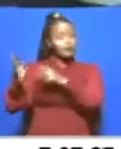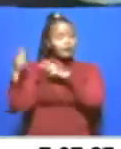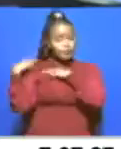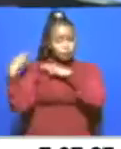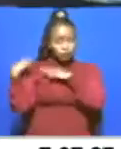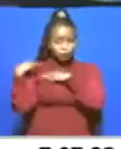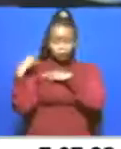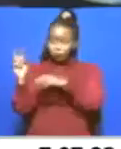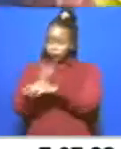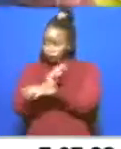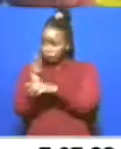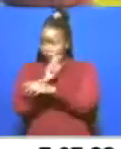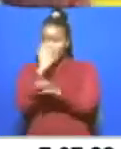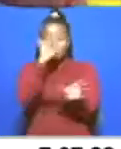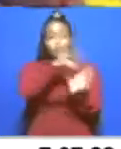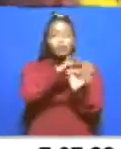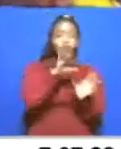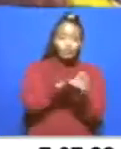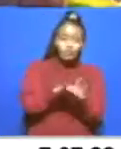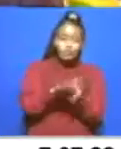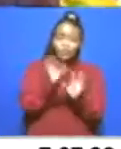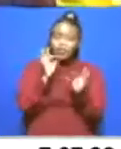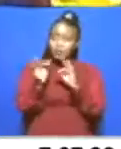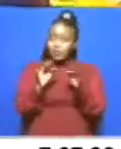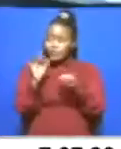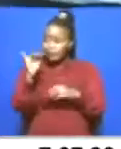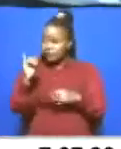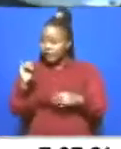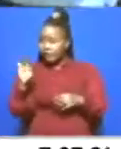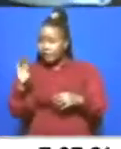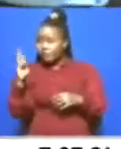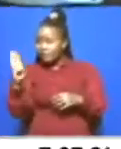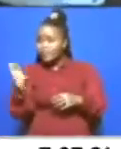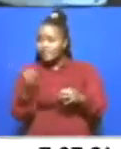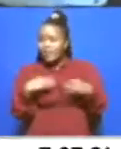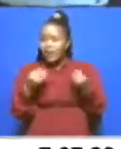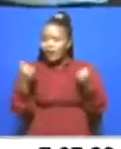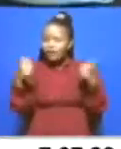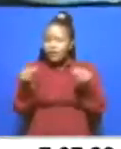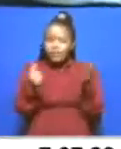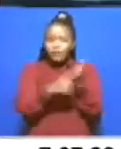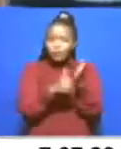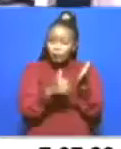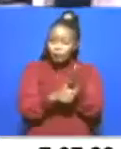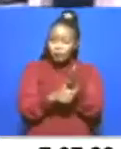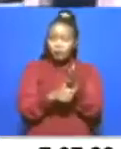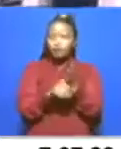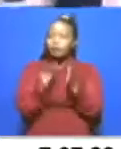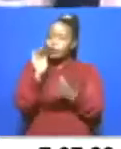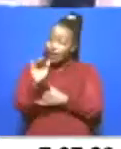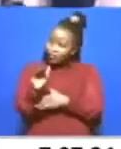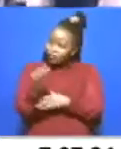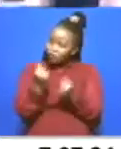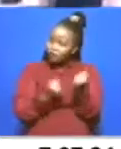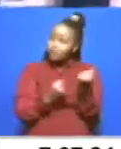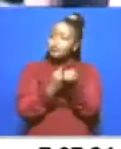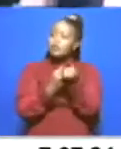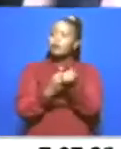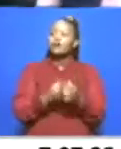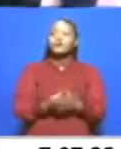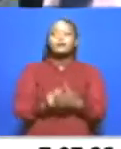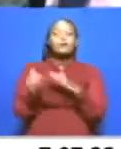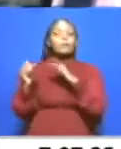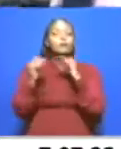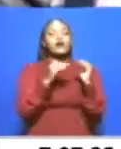Kama IEBC na upungufu wowote, itawaandikia, iwaitishe, muwasaidie. The democracy of our